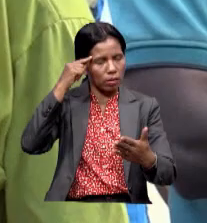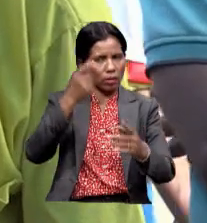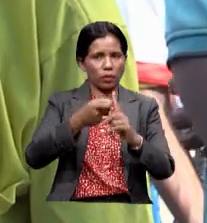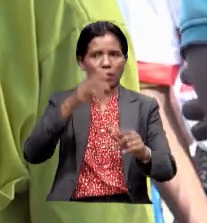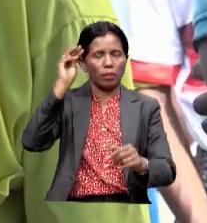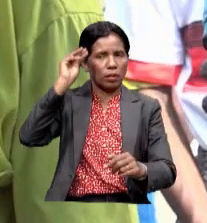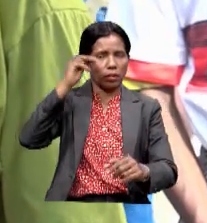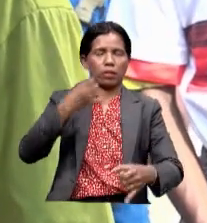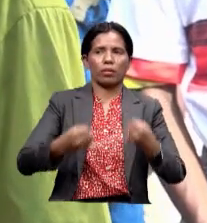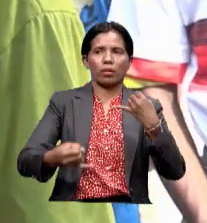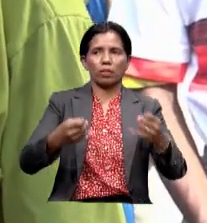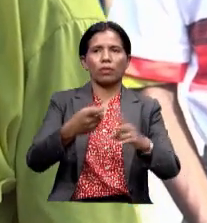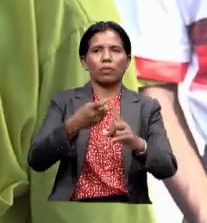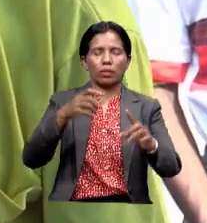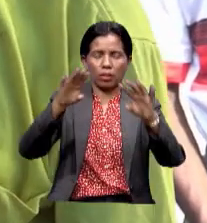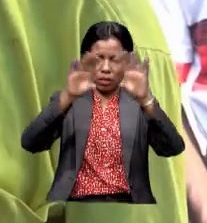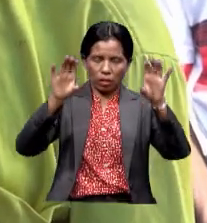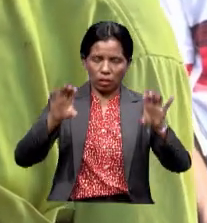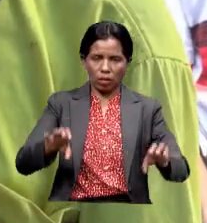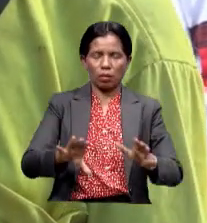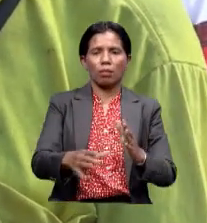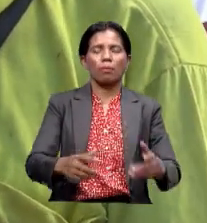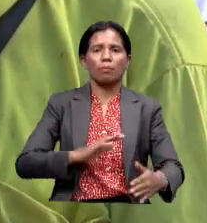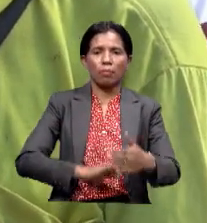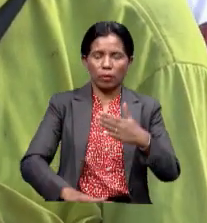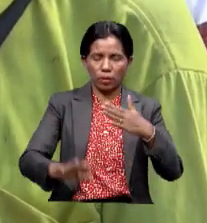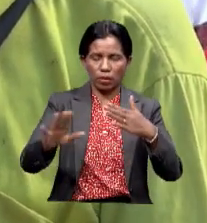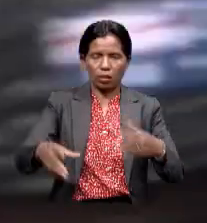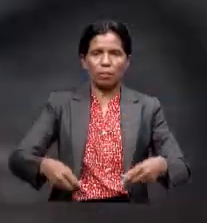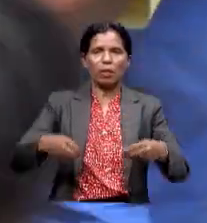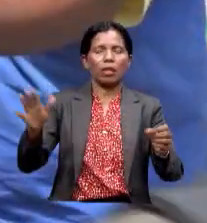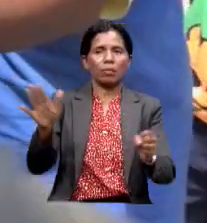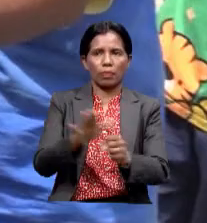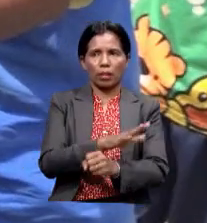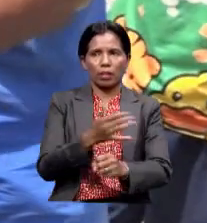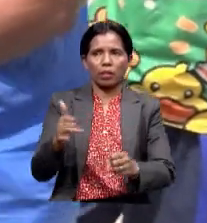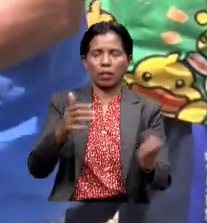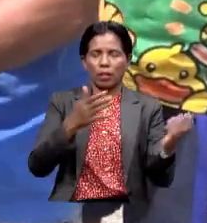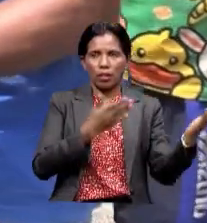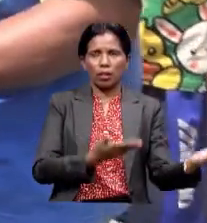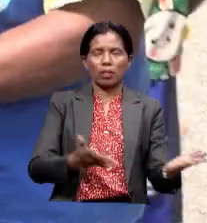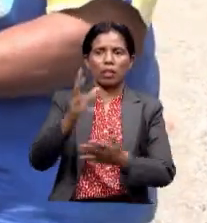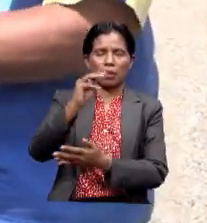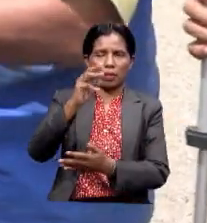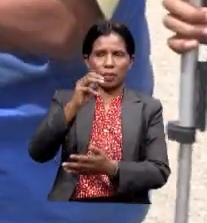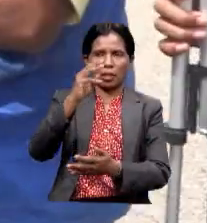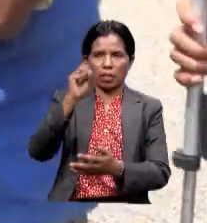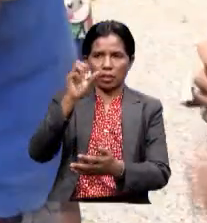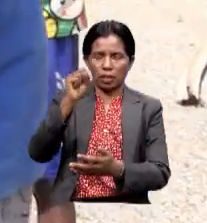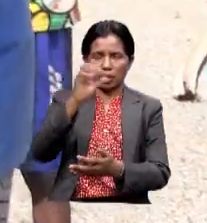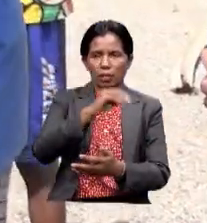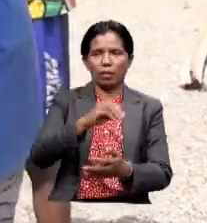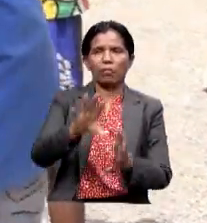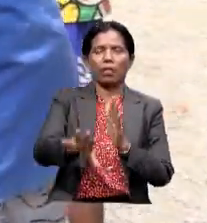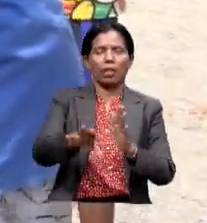de Justiça, tam husi sertida umoris ne, bele fasilita no kompleta ni dokumentu atau hatama ba MSC Raiwa, nune bele